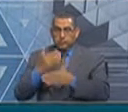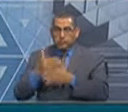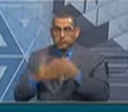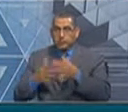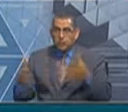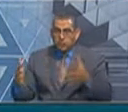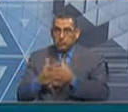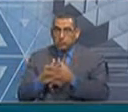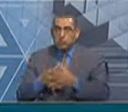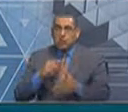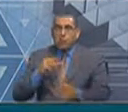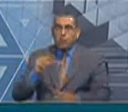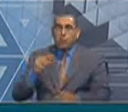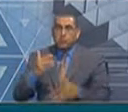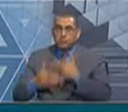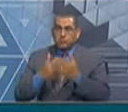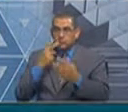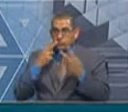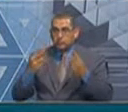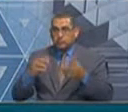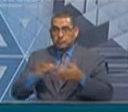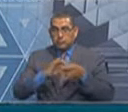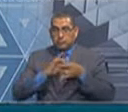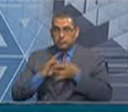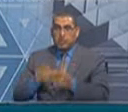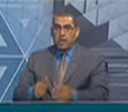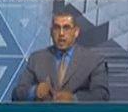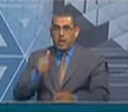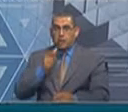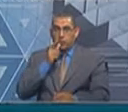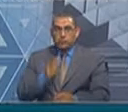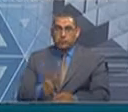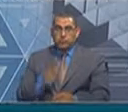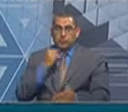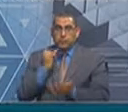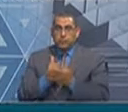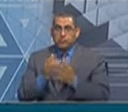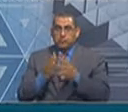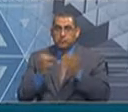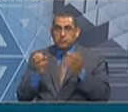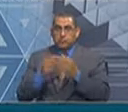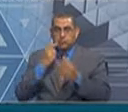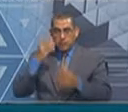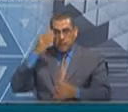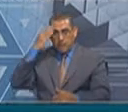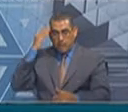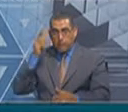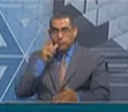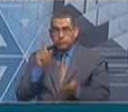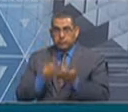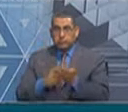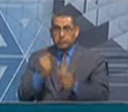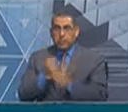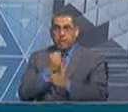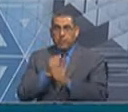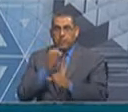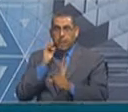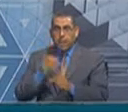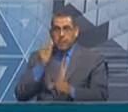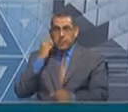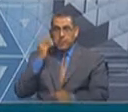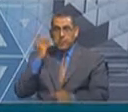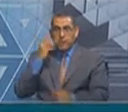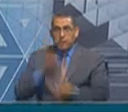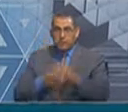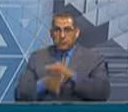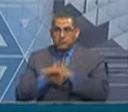بشكل أفضل وأكثر مراعاة للبيئة. من جانبهم يؤكد محللون وخبراء على ضرورة الخروج من ثقافة